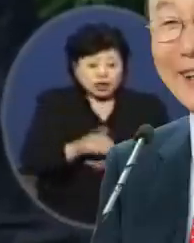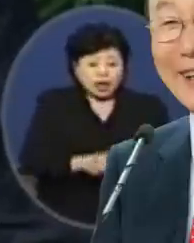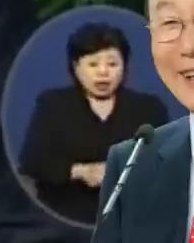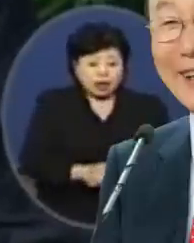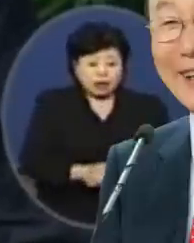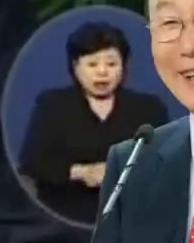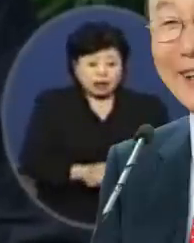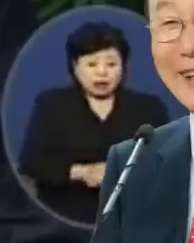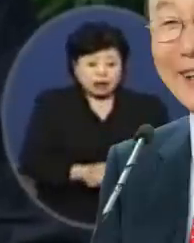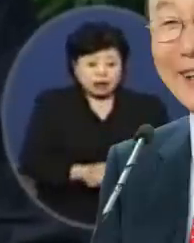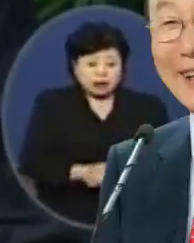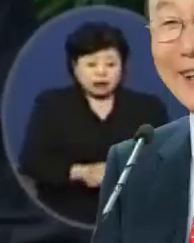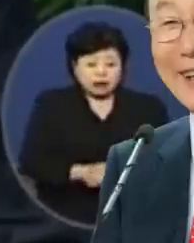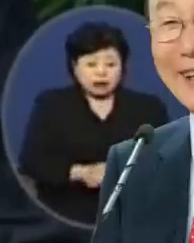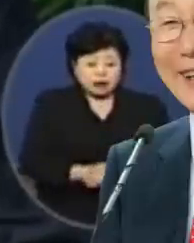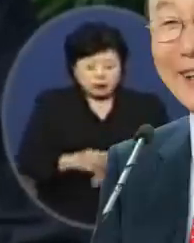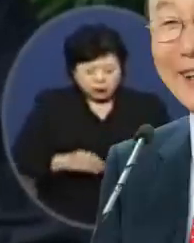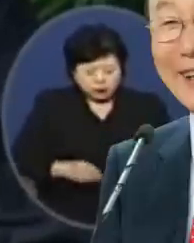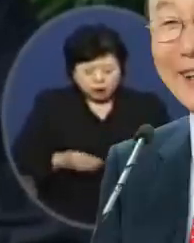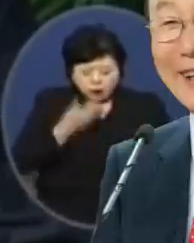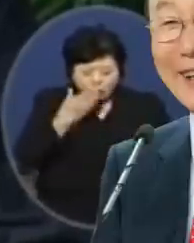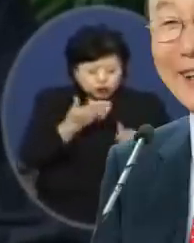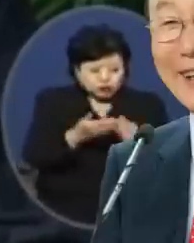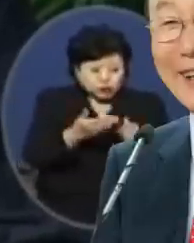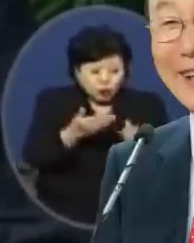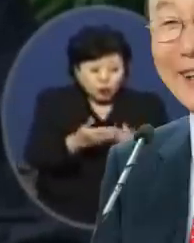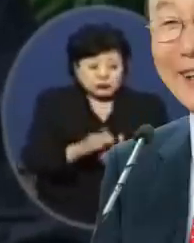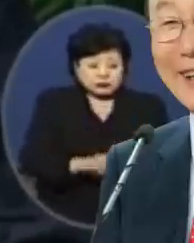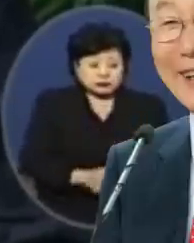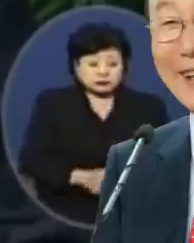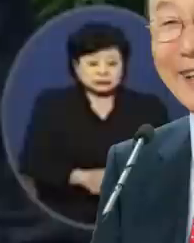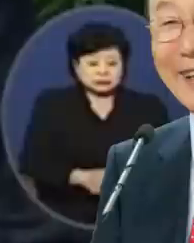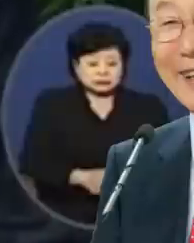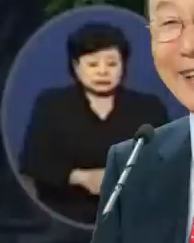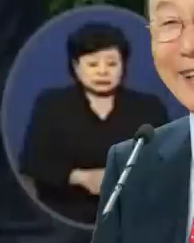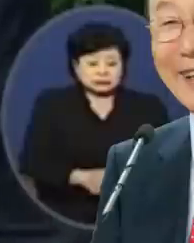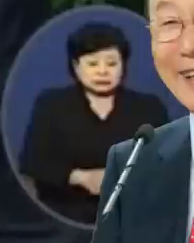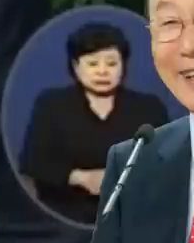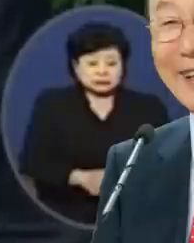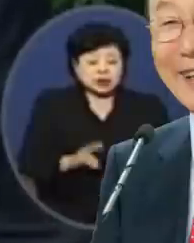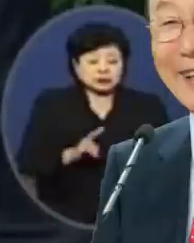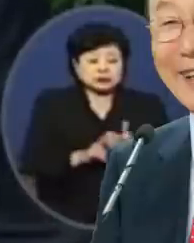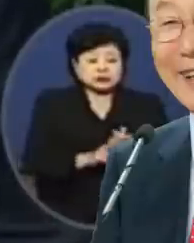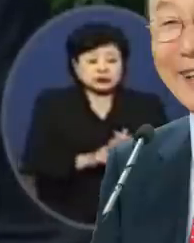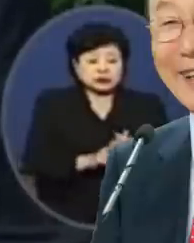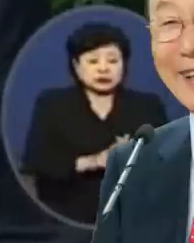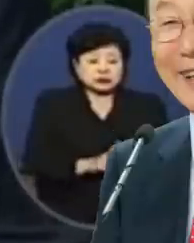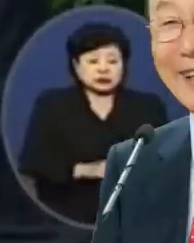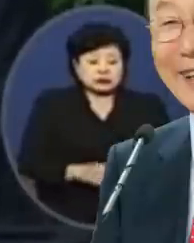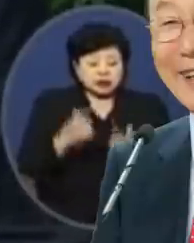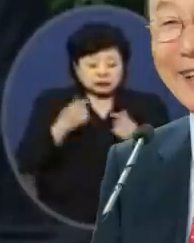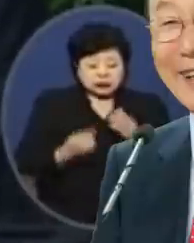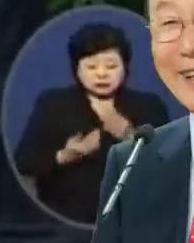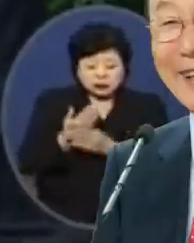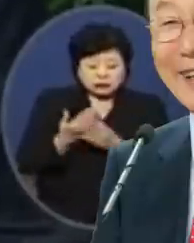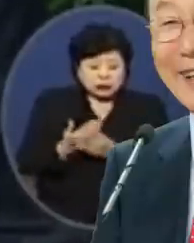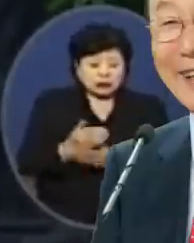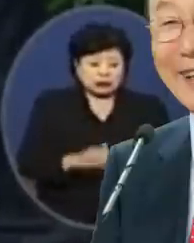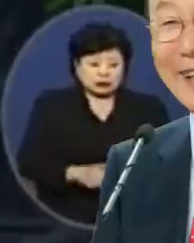고치고 배고픈 사람은 먹이고 그런 일이 항상